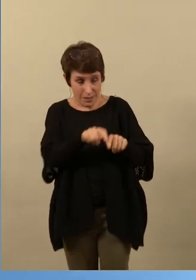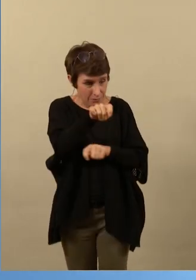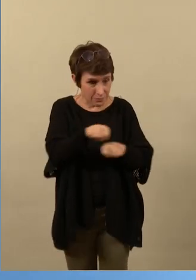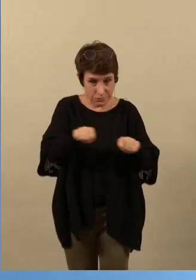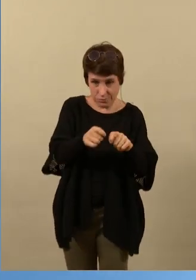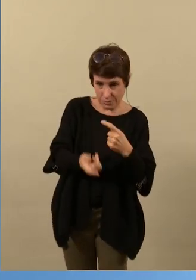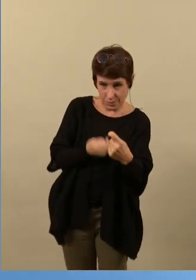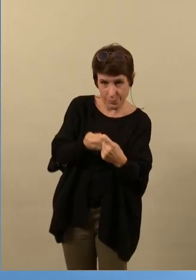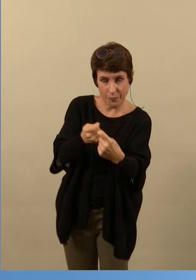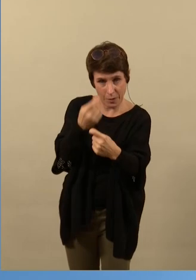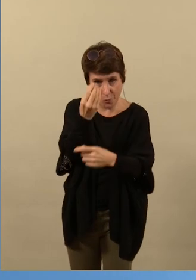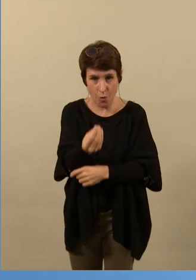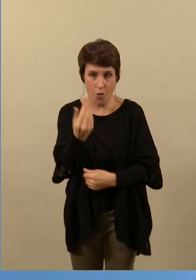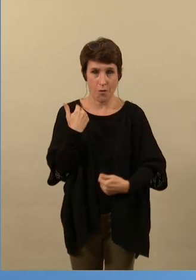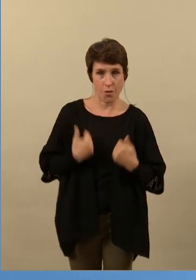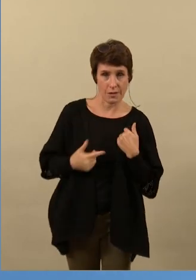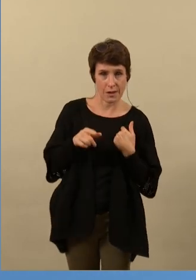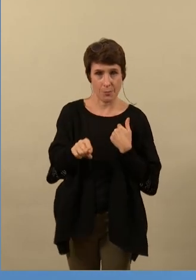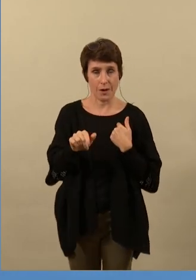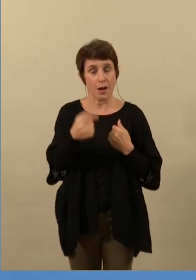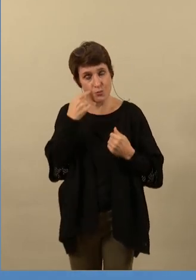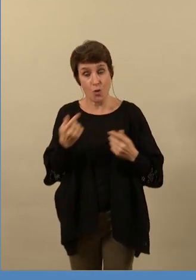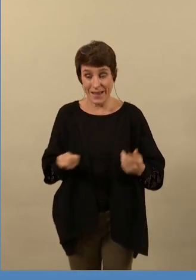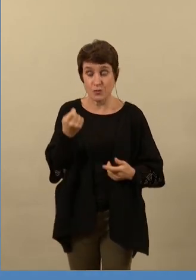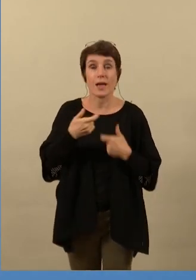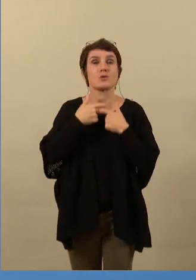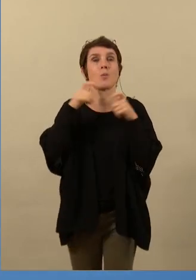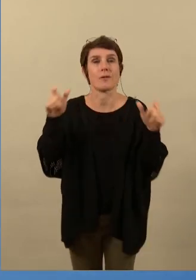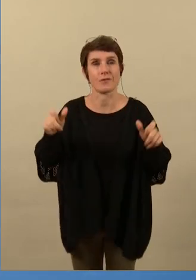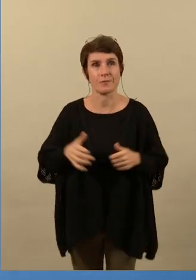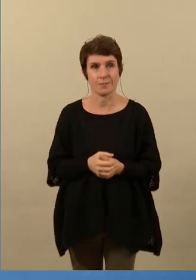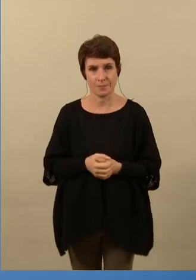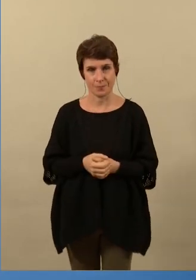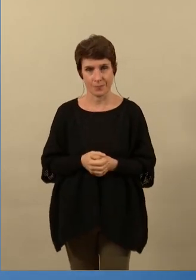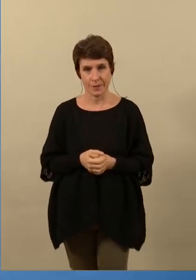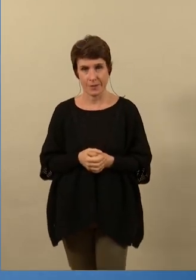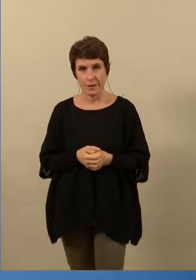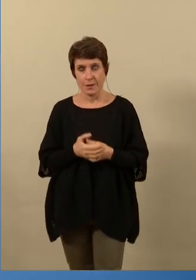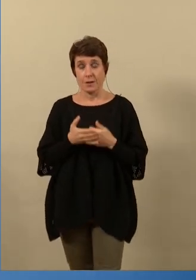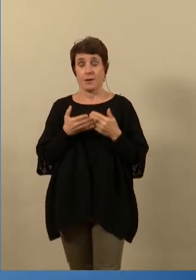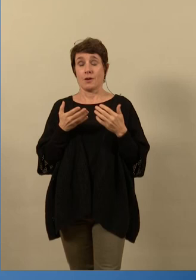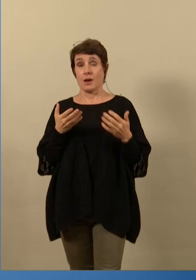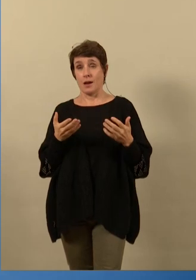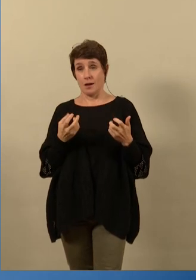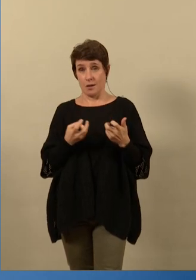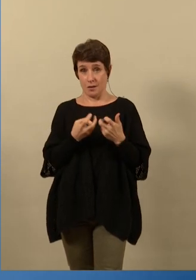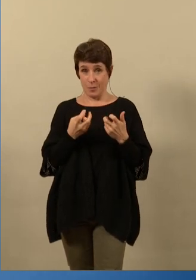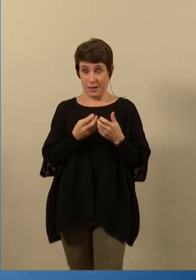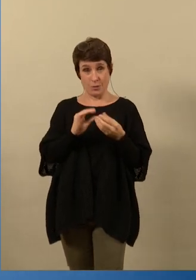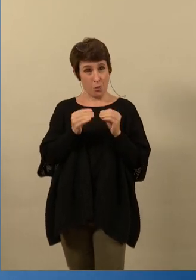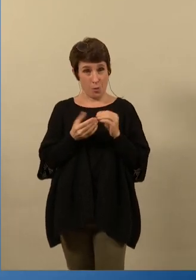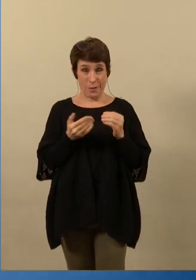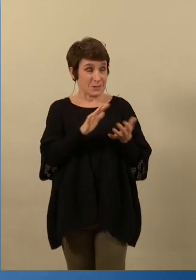apporter un enfant en situation d'handicap dans son accès à l'éducation concernant celui-ci tout d'abord l'absence de concertation avec les